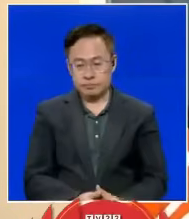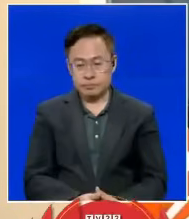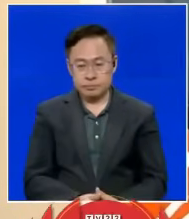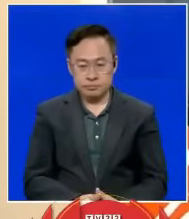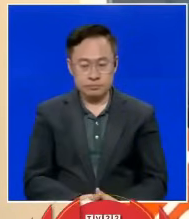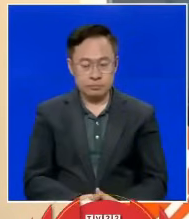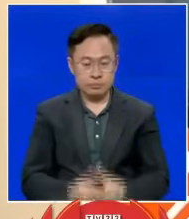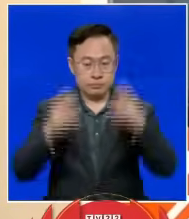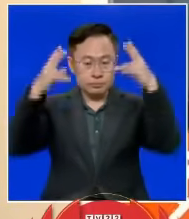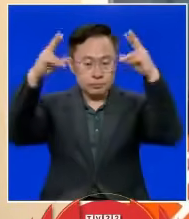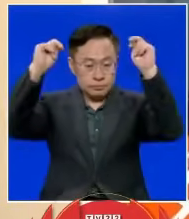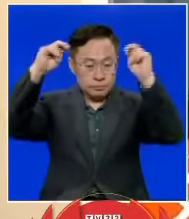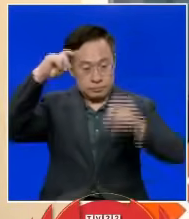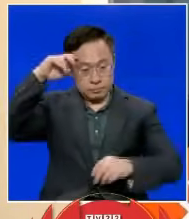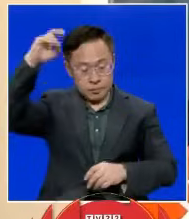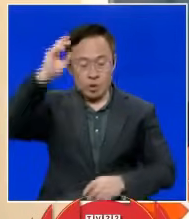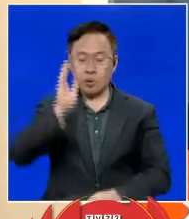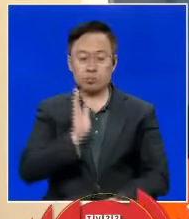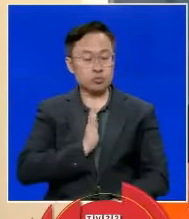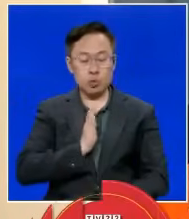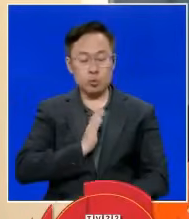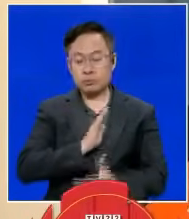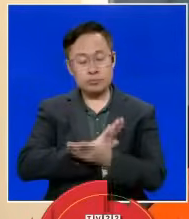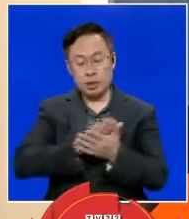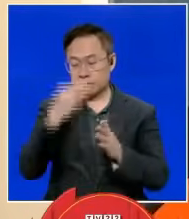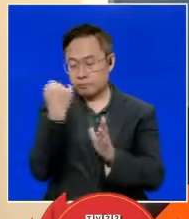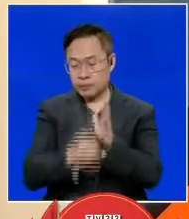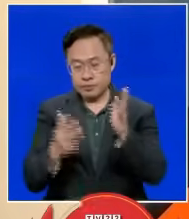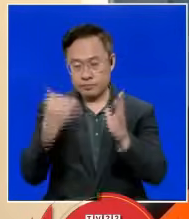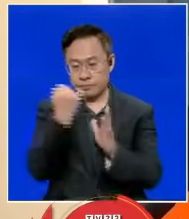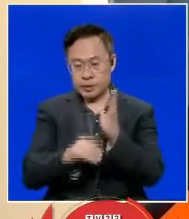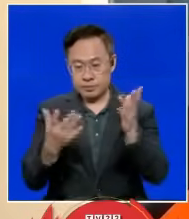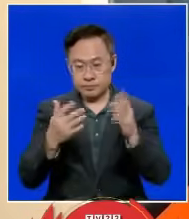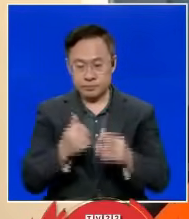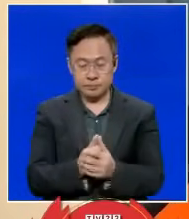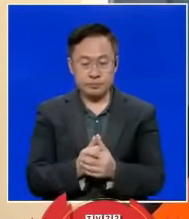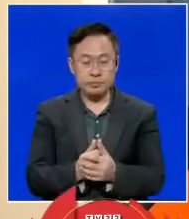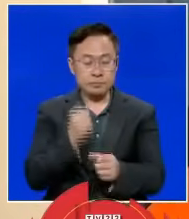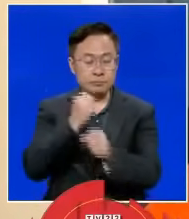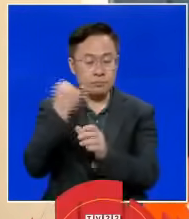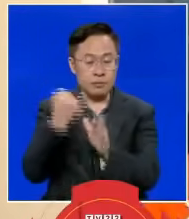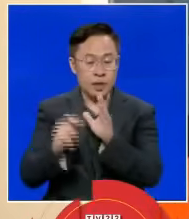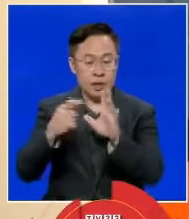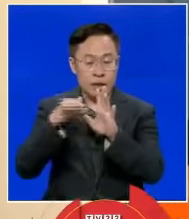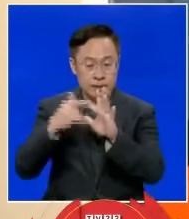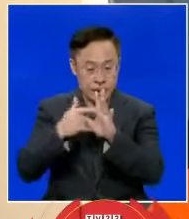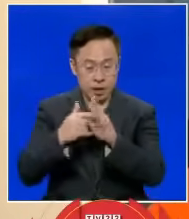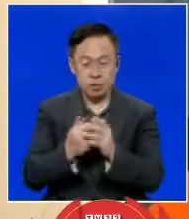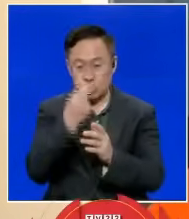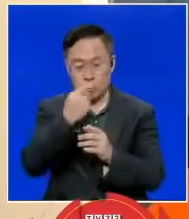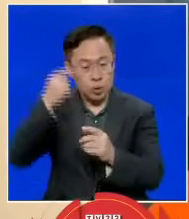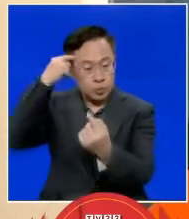ริสุทธิ์อยู่แล้วท่านบริสุทธิ์อยู่แล้วก็อย่างที่บอกว่าคดีอาญาเนี่ยมันคือต้องเป็นเรื่องแกล้งมันไม่มีเหตุ